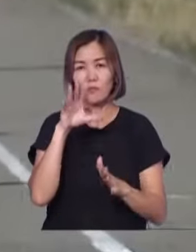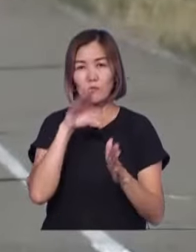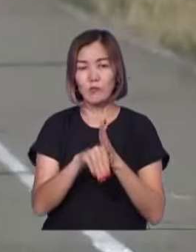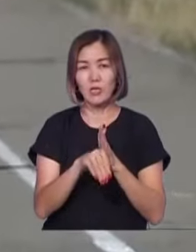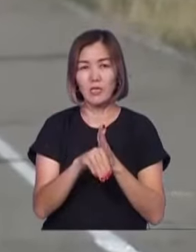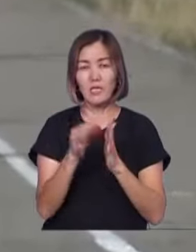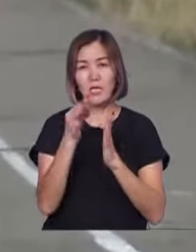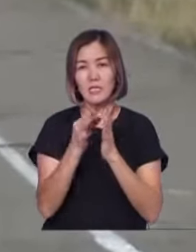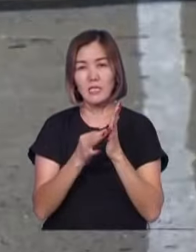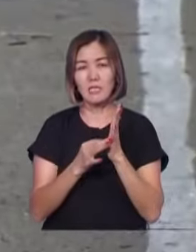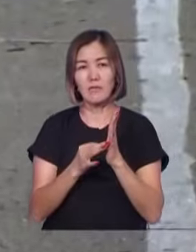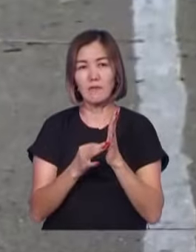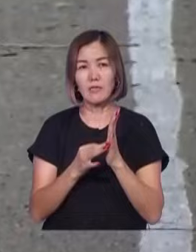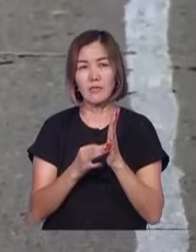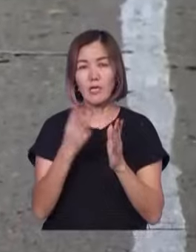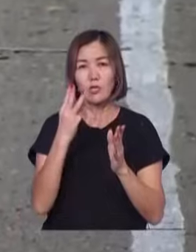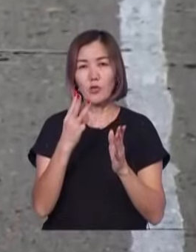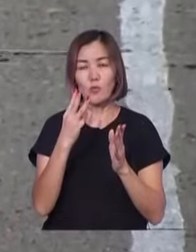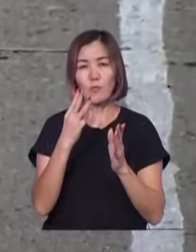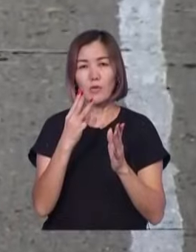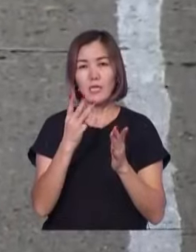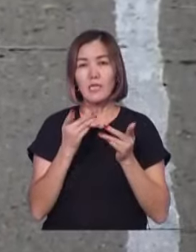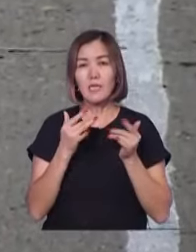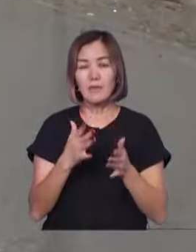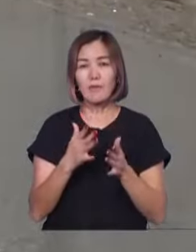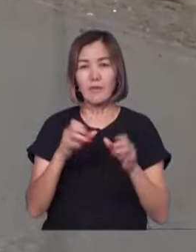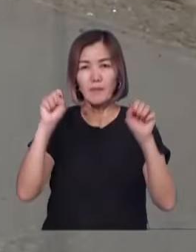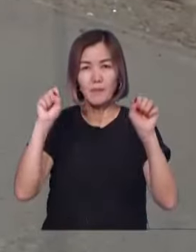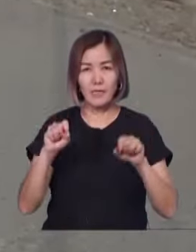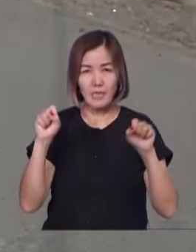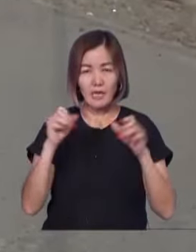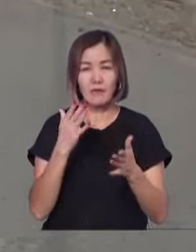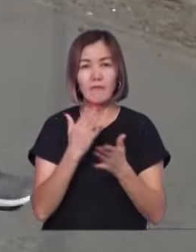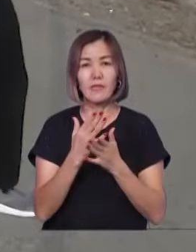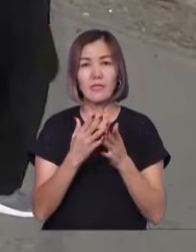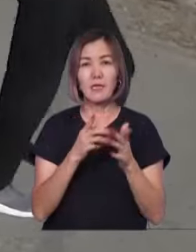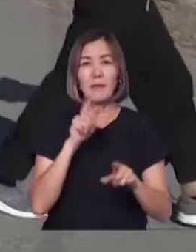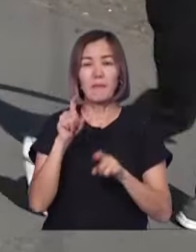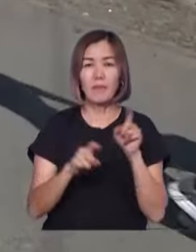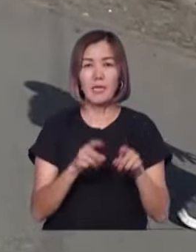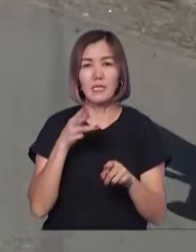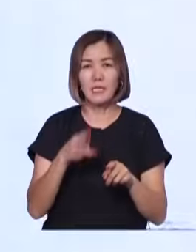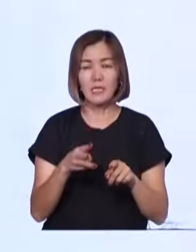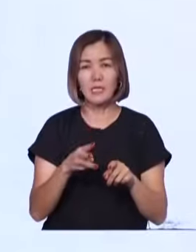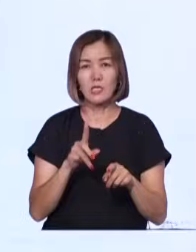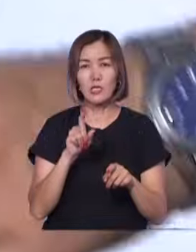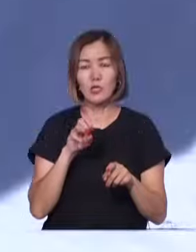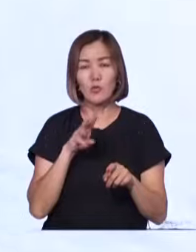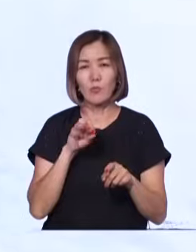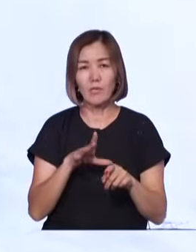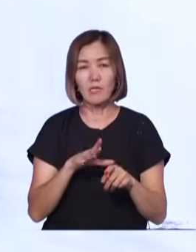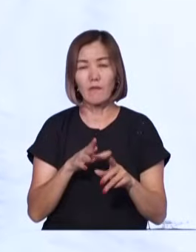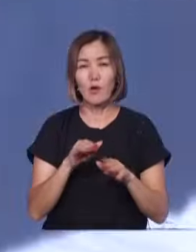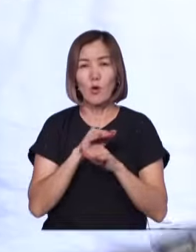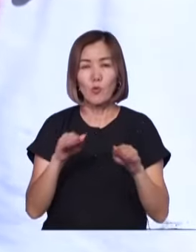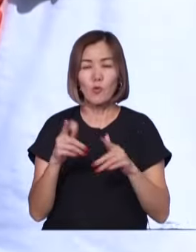себя тестирование кандидатов по трём нормативам таким как подтягивание на перекладине бег на 3.000 и 100 м уровень